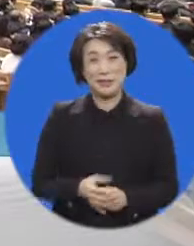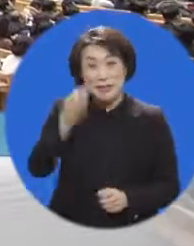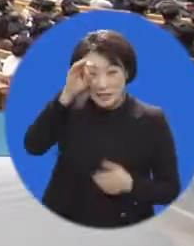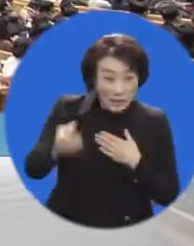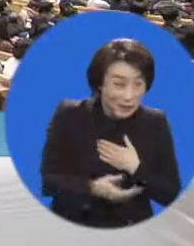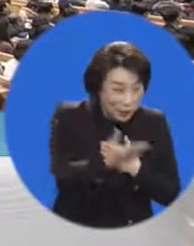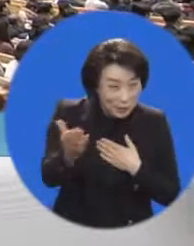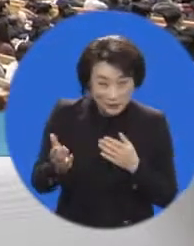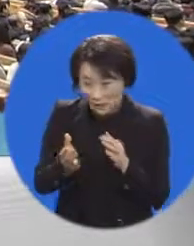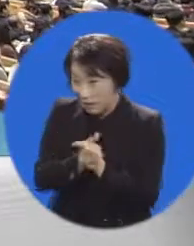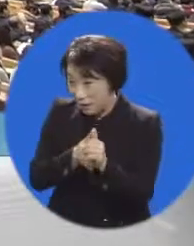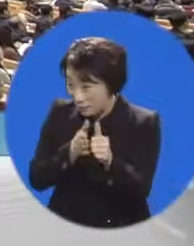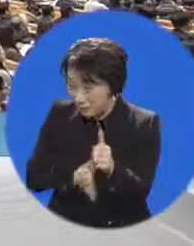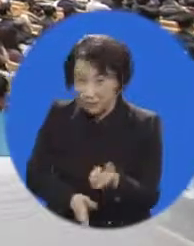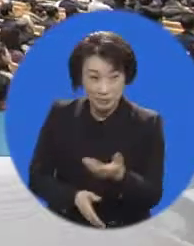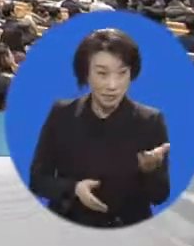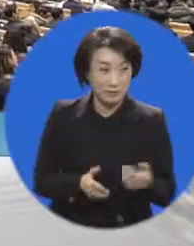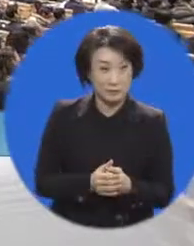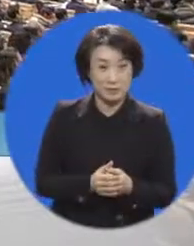인정하시는 분 아멘합시다.